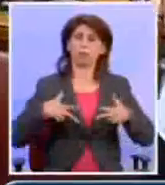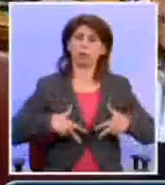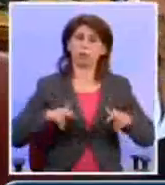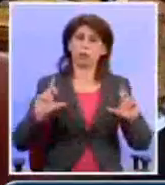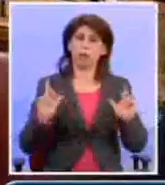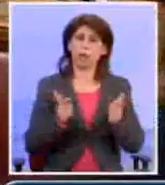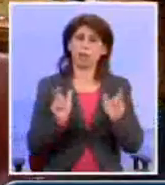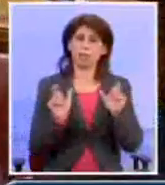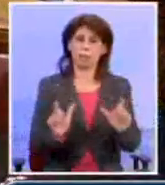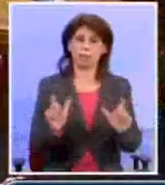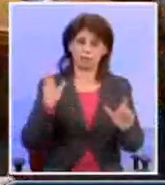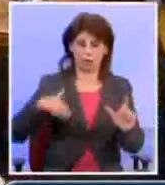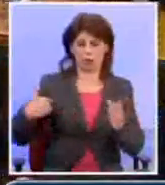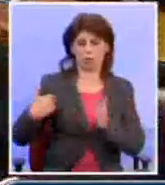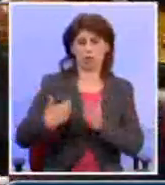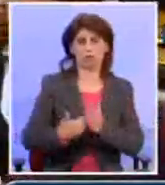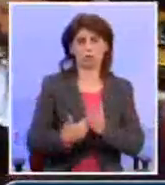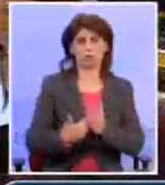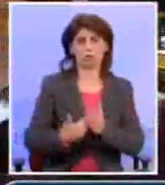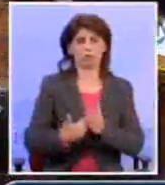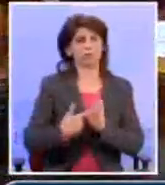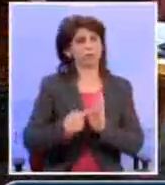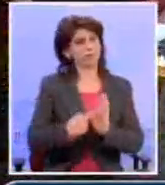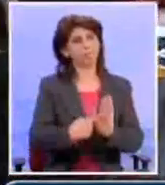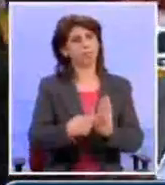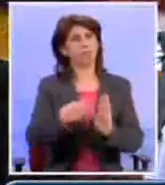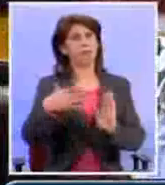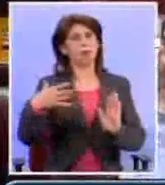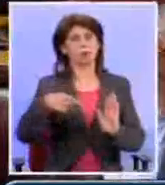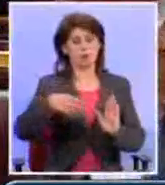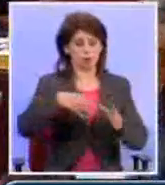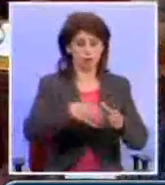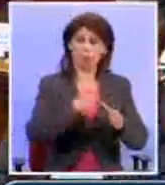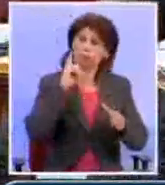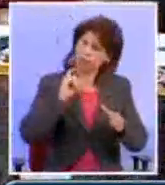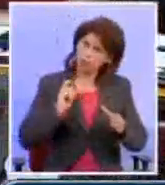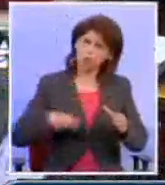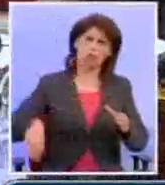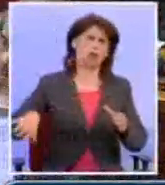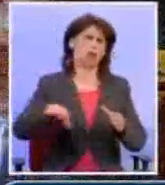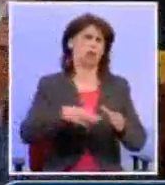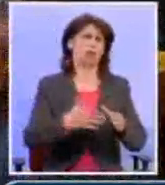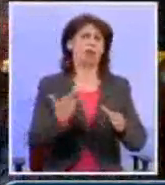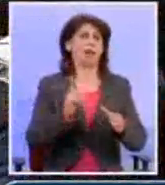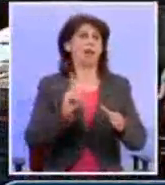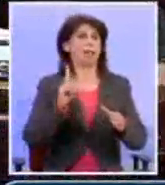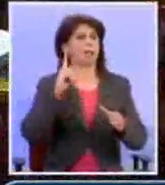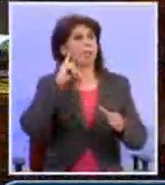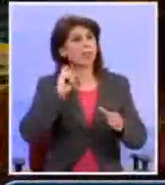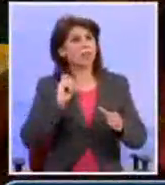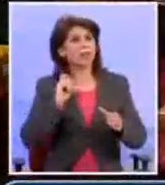Άμυνας το τελευταίο διάστημα να φωτίσουμε μια πλευρά που βεβαίως είναι γνωστή, αλλά δεν είναι